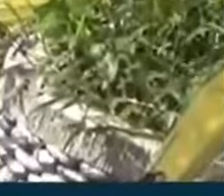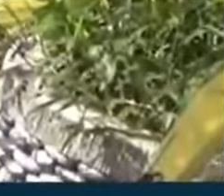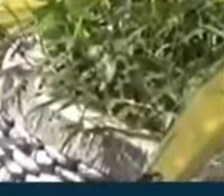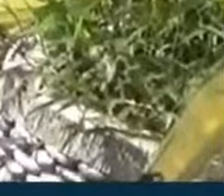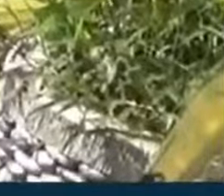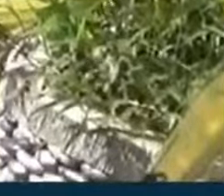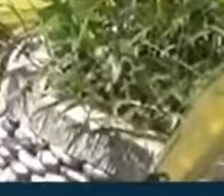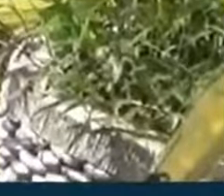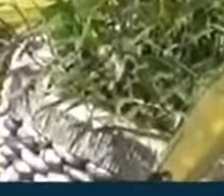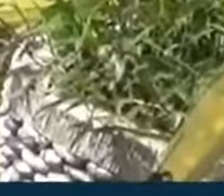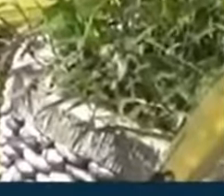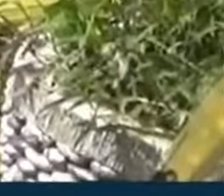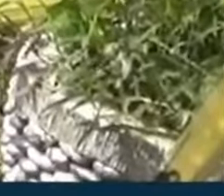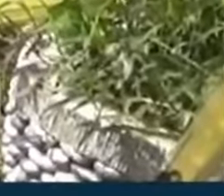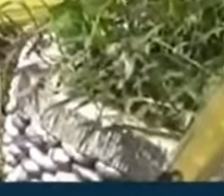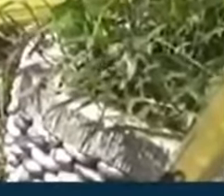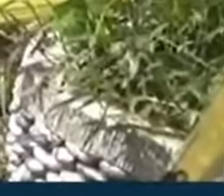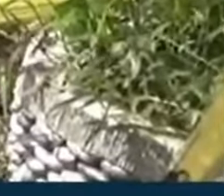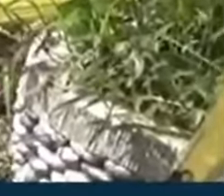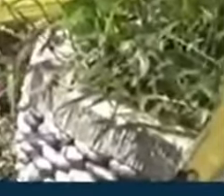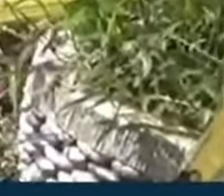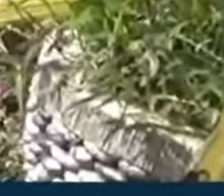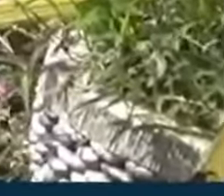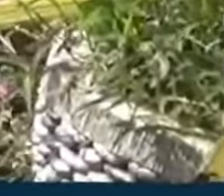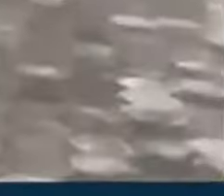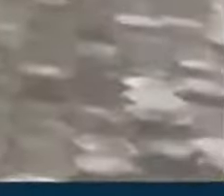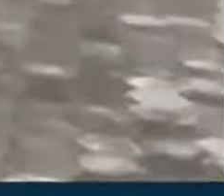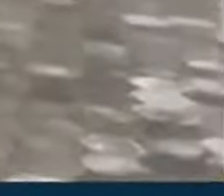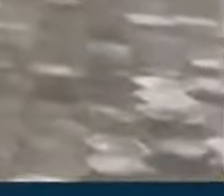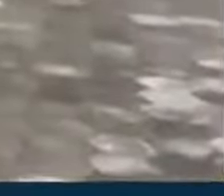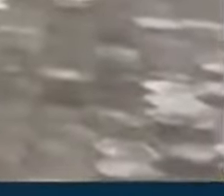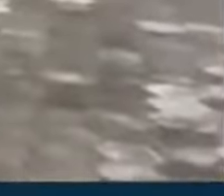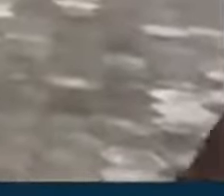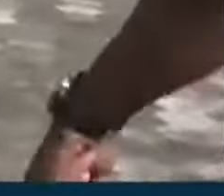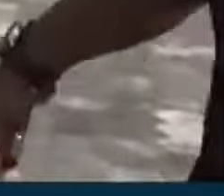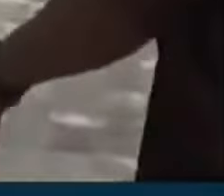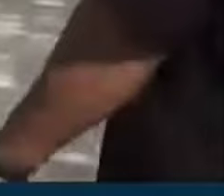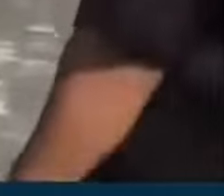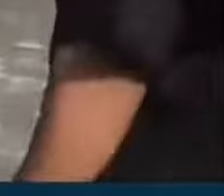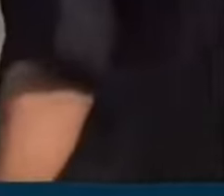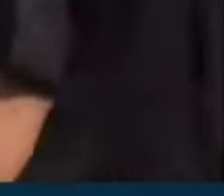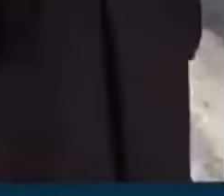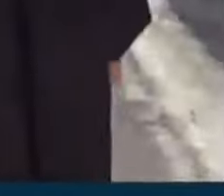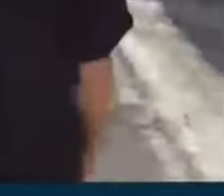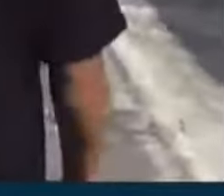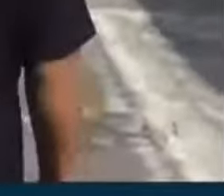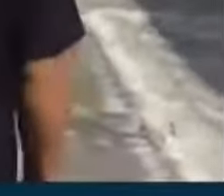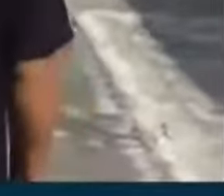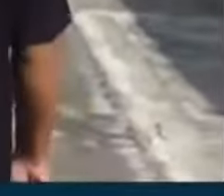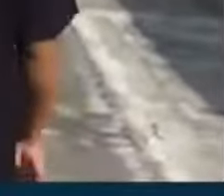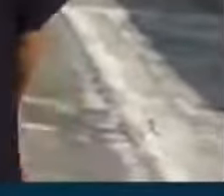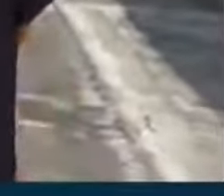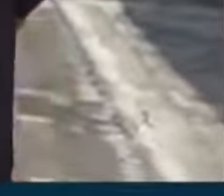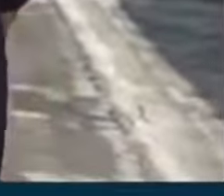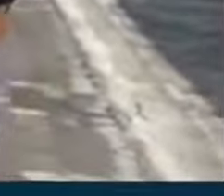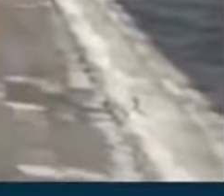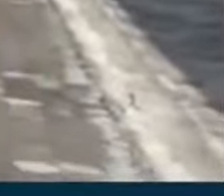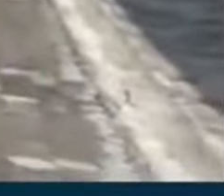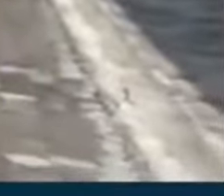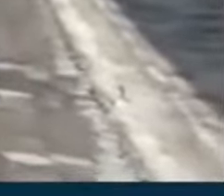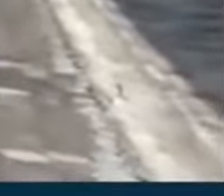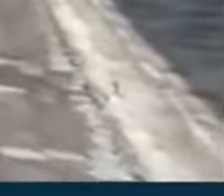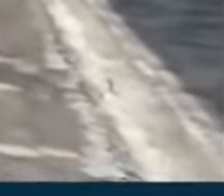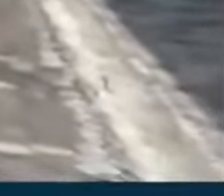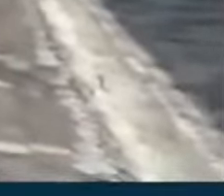tahunnya insiden ini terjadi Senin kemarin sekitar pukul 3 siang teman-teman korban